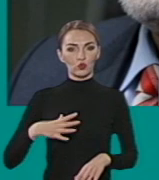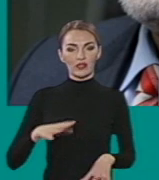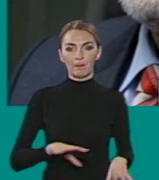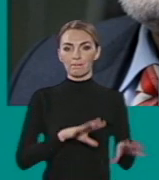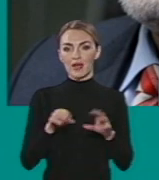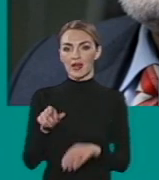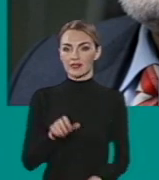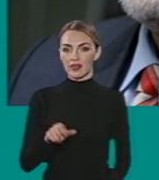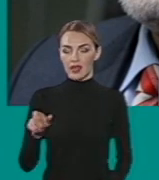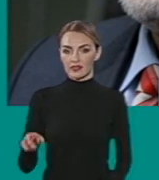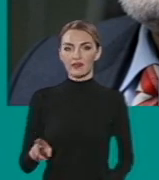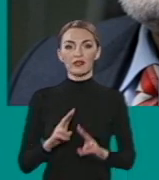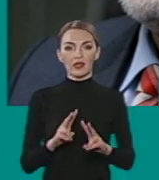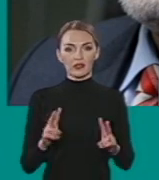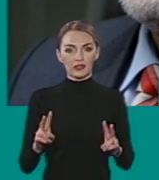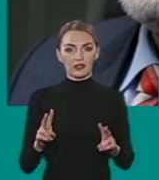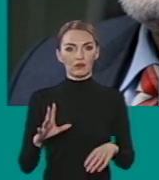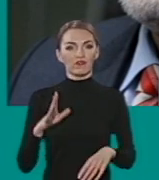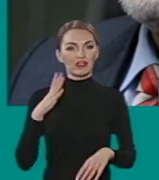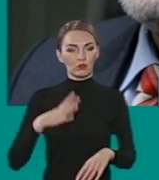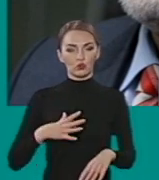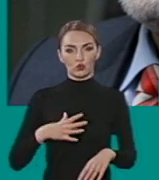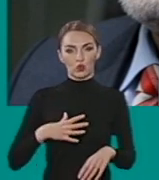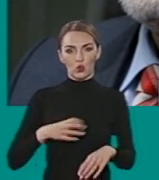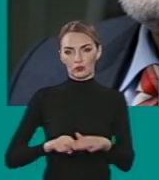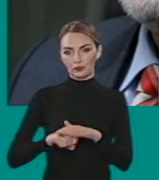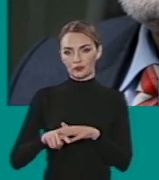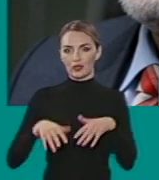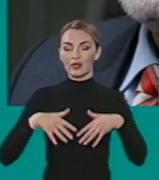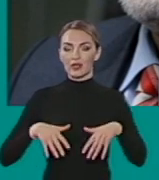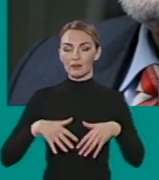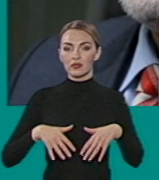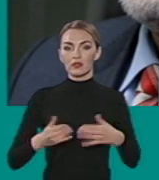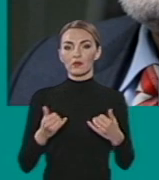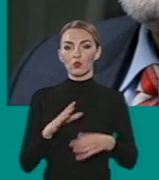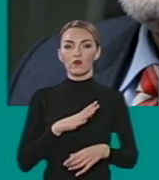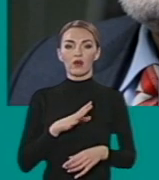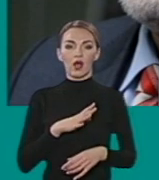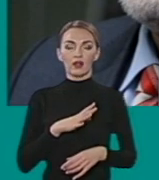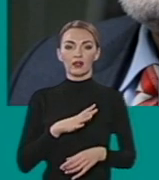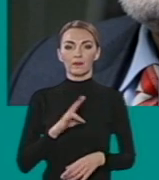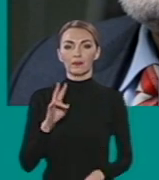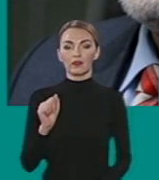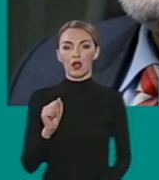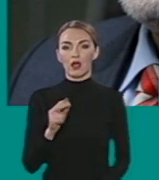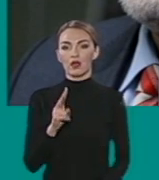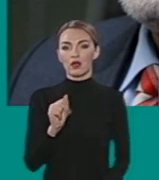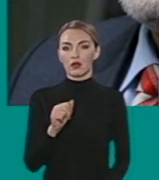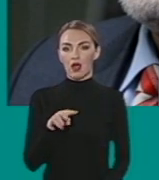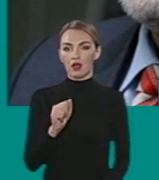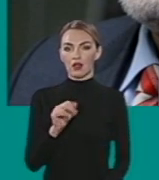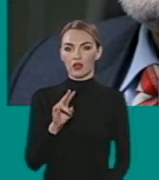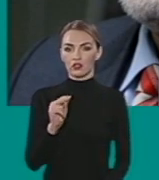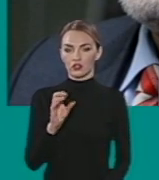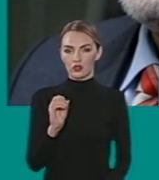переселенців, які покинули Крим. Ми сьогодні побували на Чаплинці, на Каланчаки.